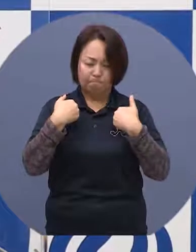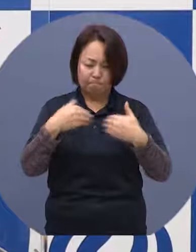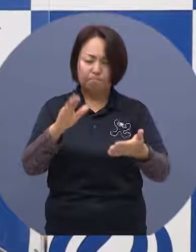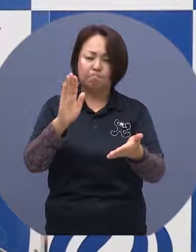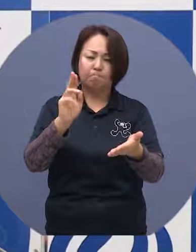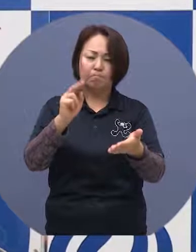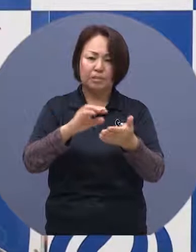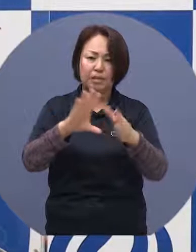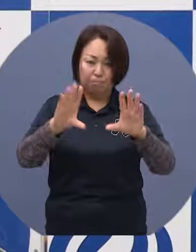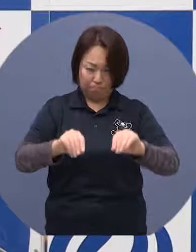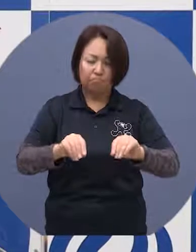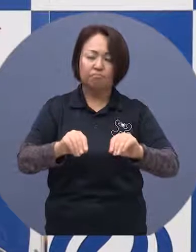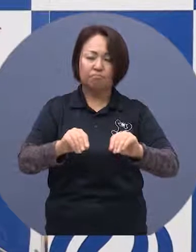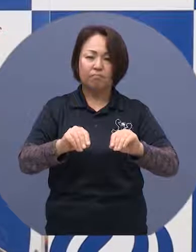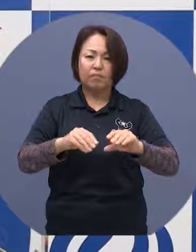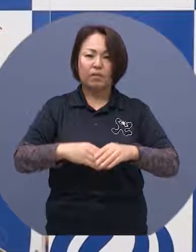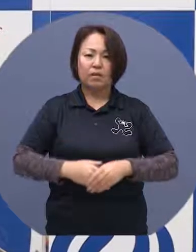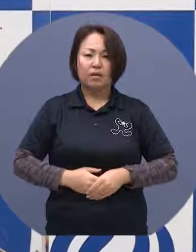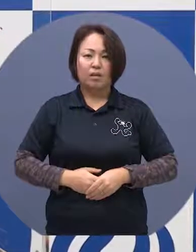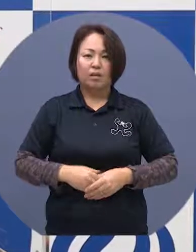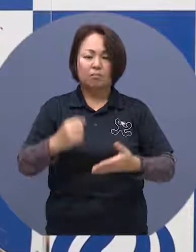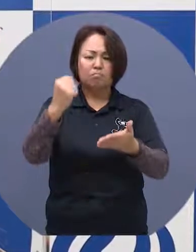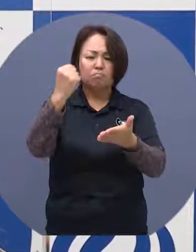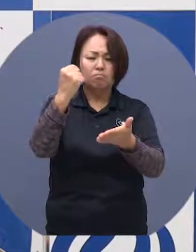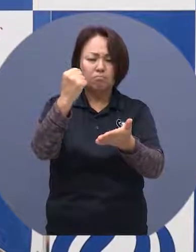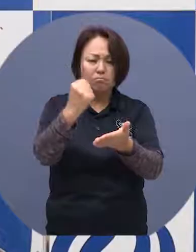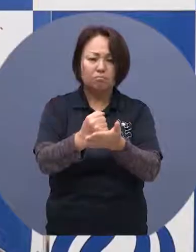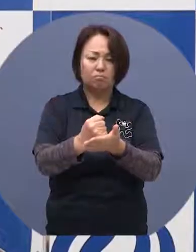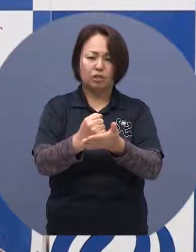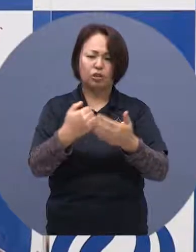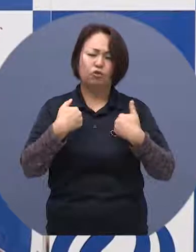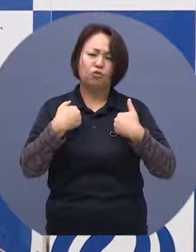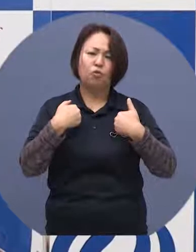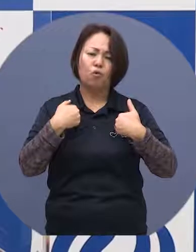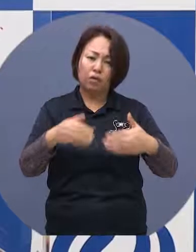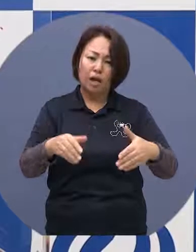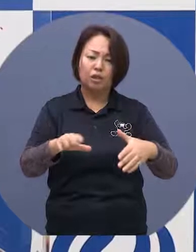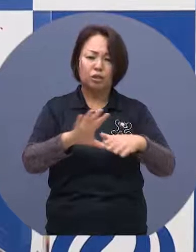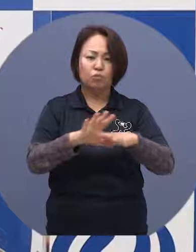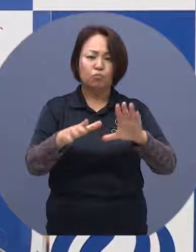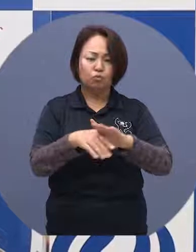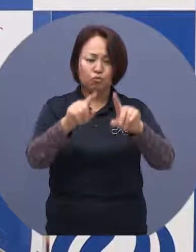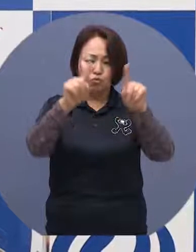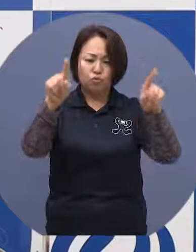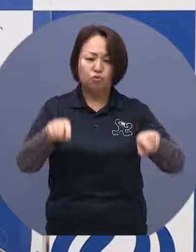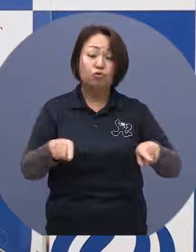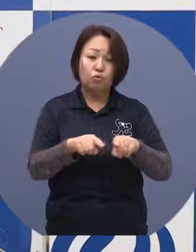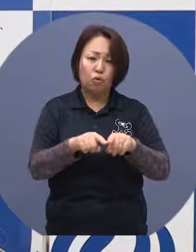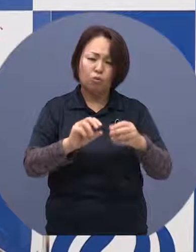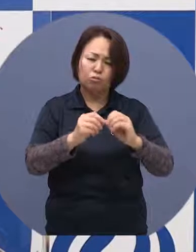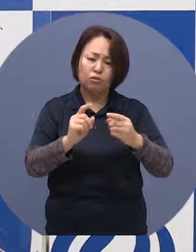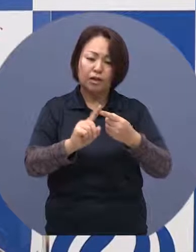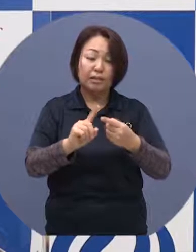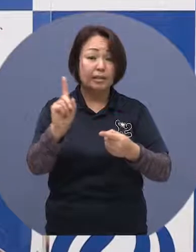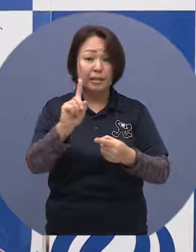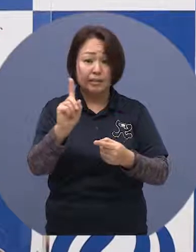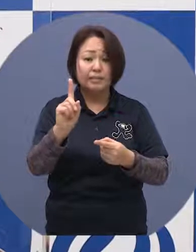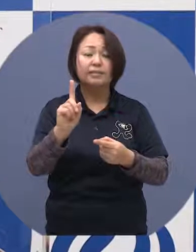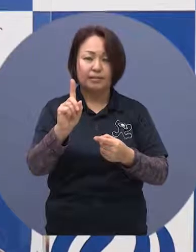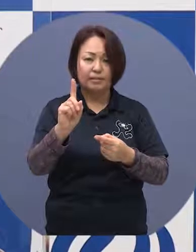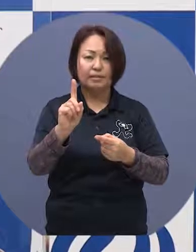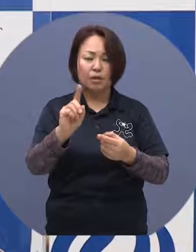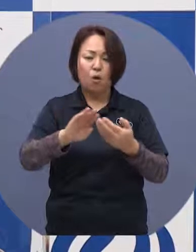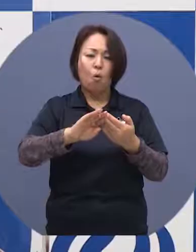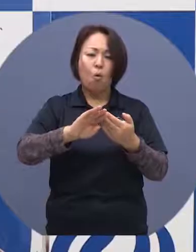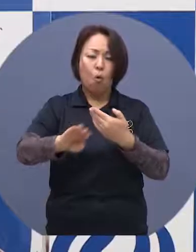和の頬の押印を求める必要性が低く廃止してもしょうがない押印具体的にはですね他の